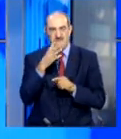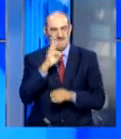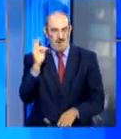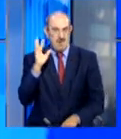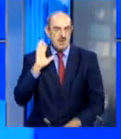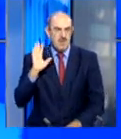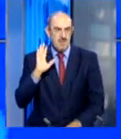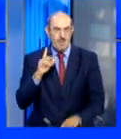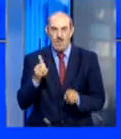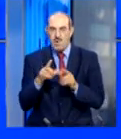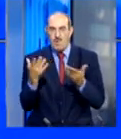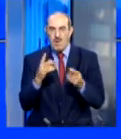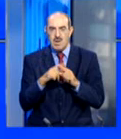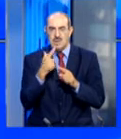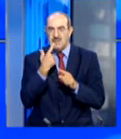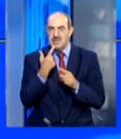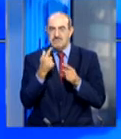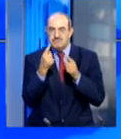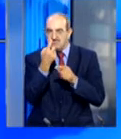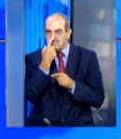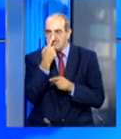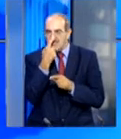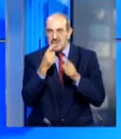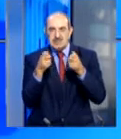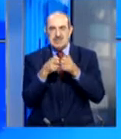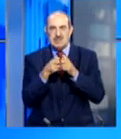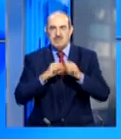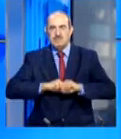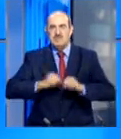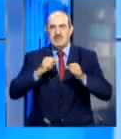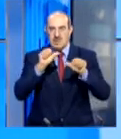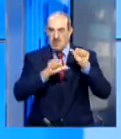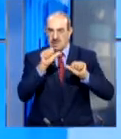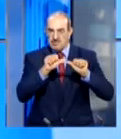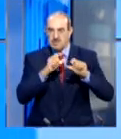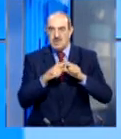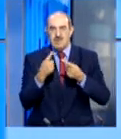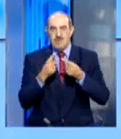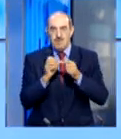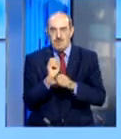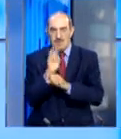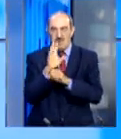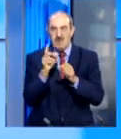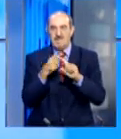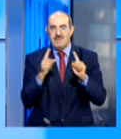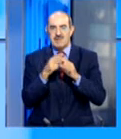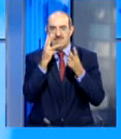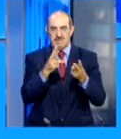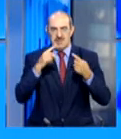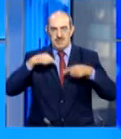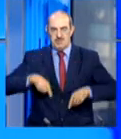الفرنسي المتمثلة في التجارب النووية بالصحراء الجزائرية. عرض الفيلم حضره كل من وزيرة